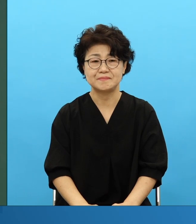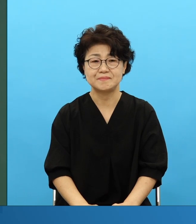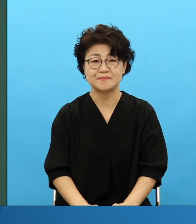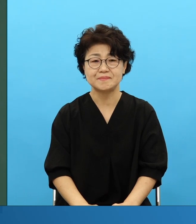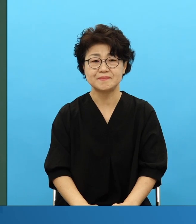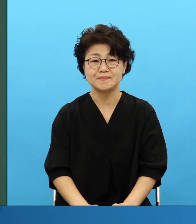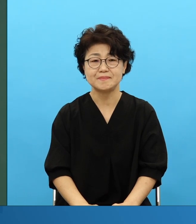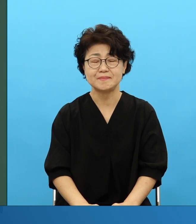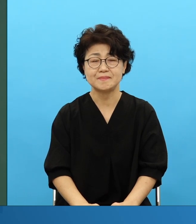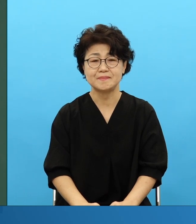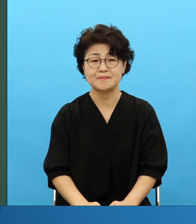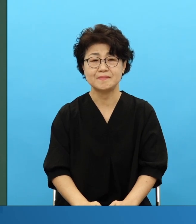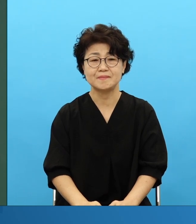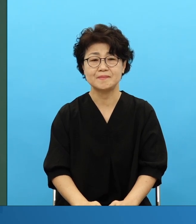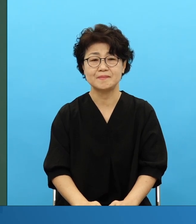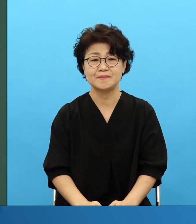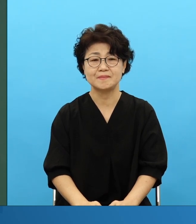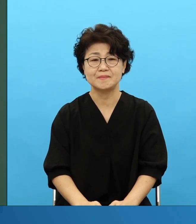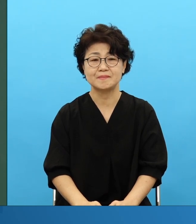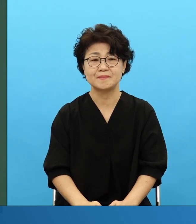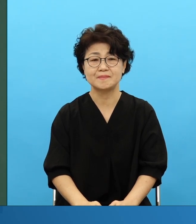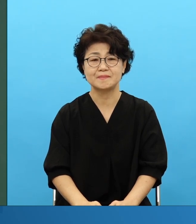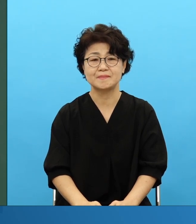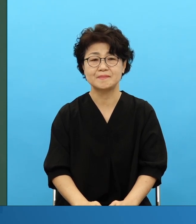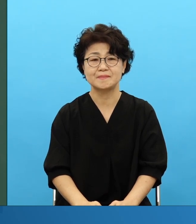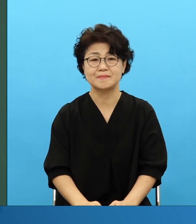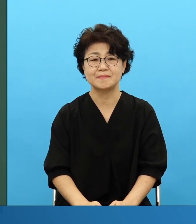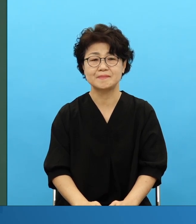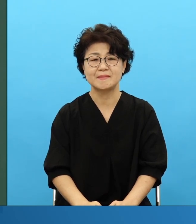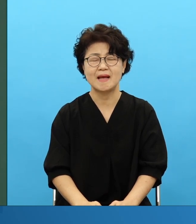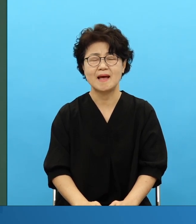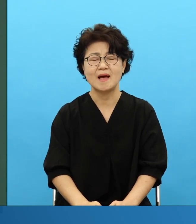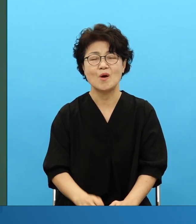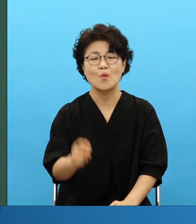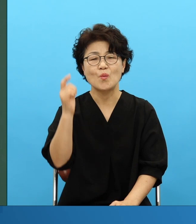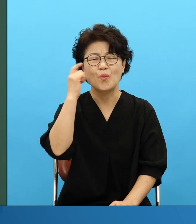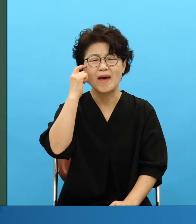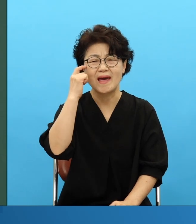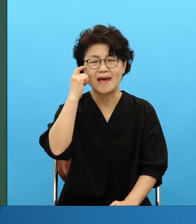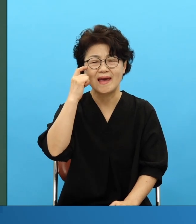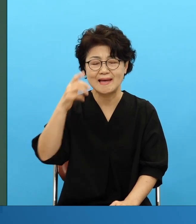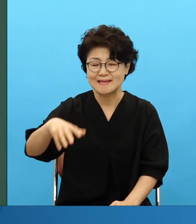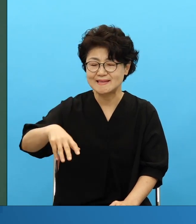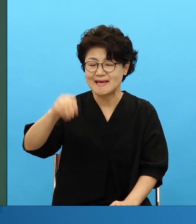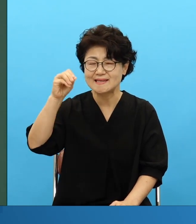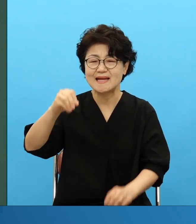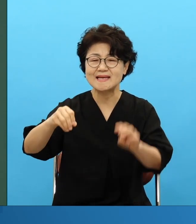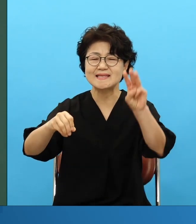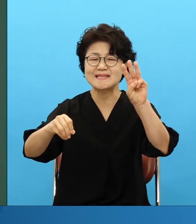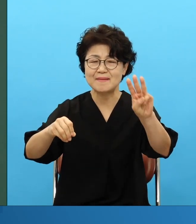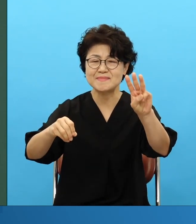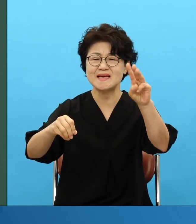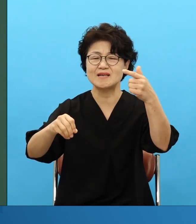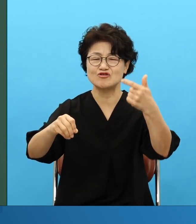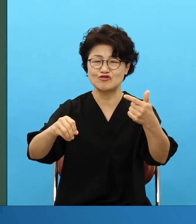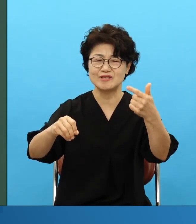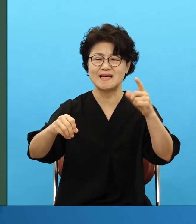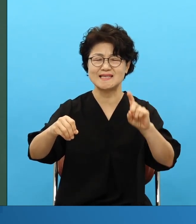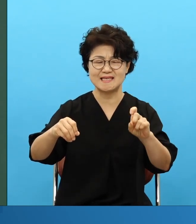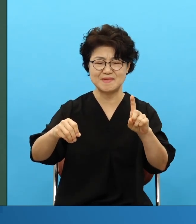else. 결국은 다 여기에 죽는단 말이에요. And they all ultimately die from this. 그래서